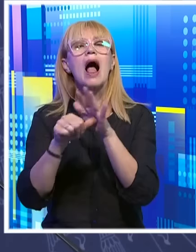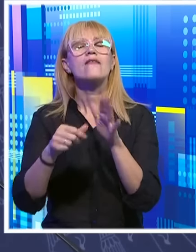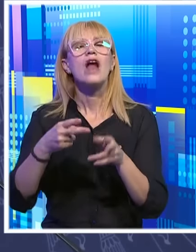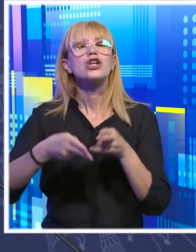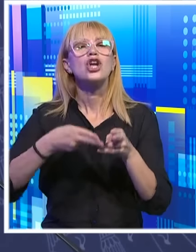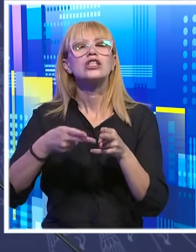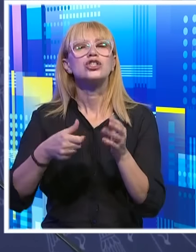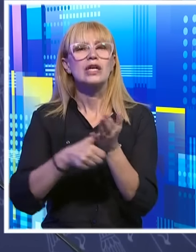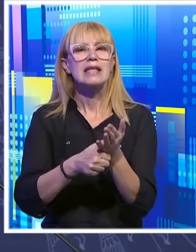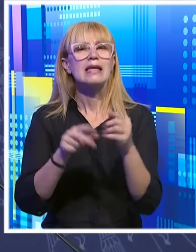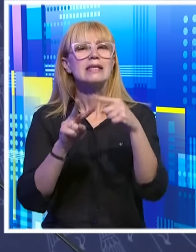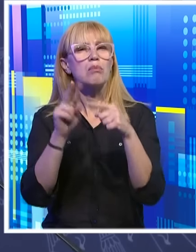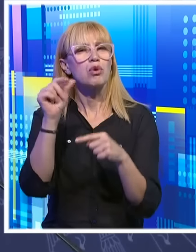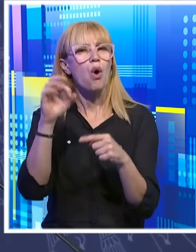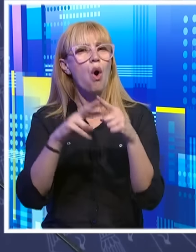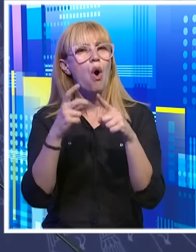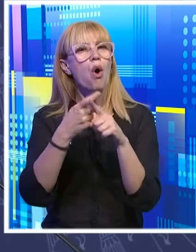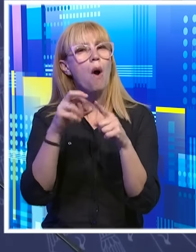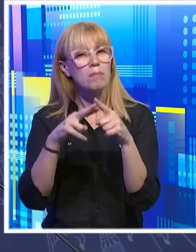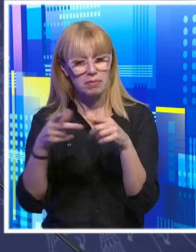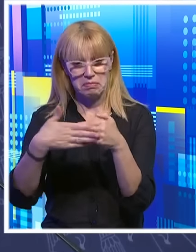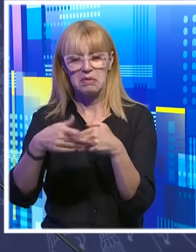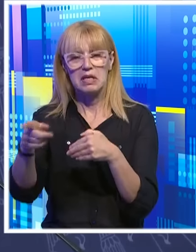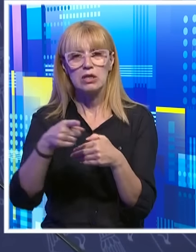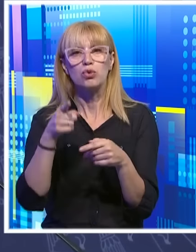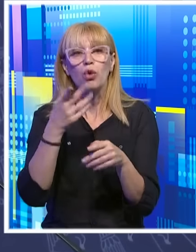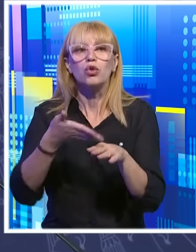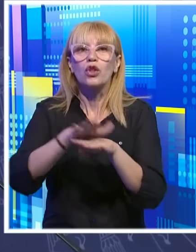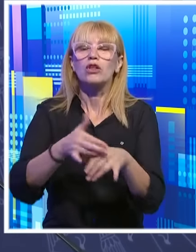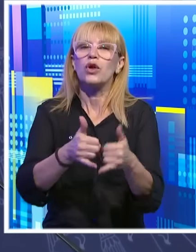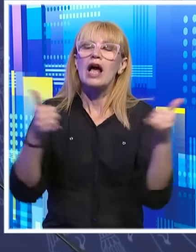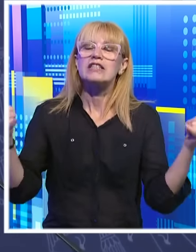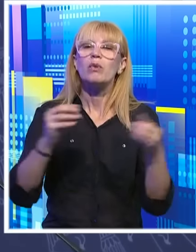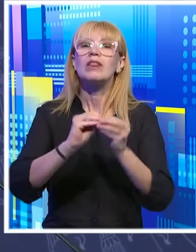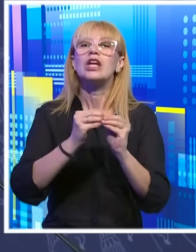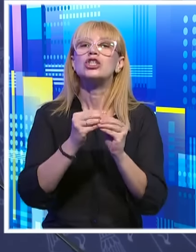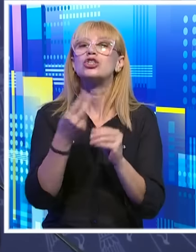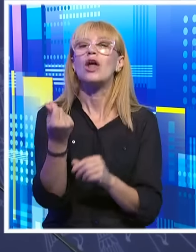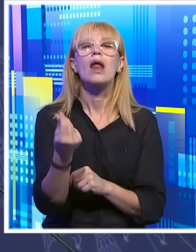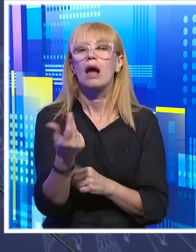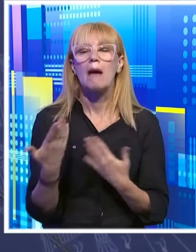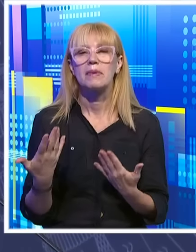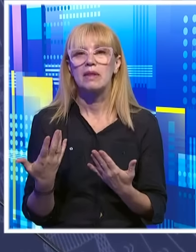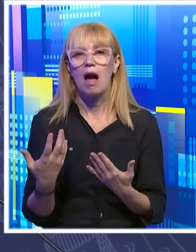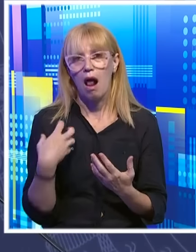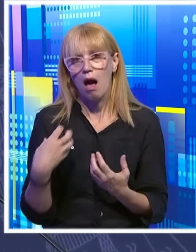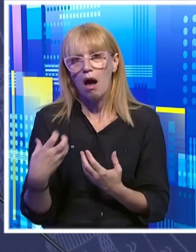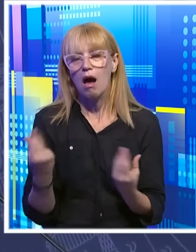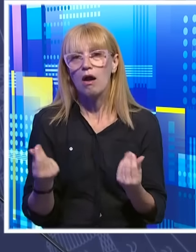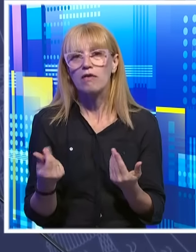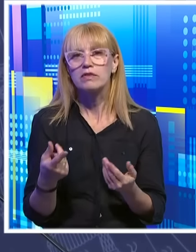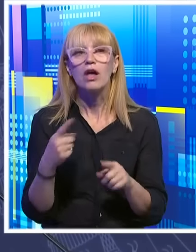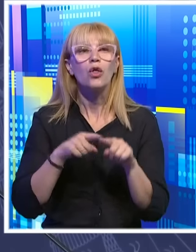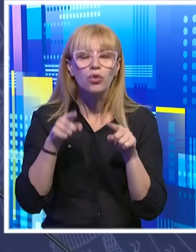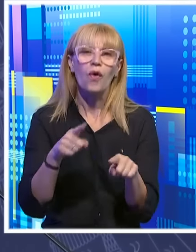na taj način želeti da dodatno podstaknemo razvoj tržišta kapitala, jer tržište kapitala, nedostajuće tržište kapitala u Srbiji je